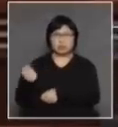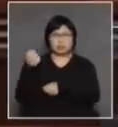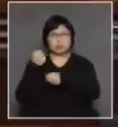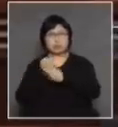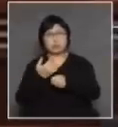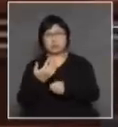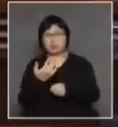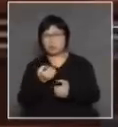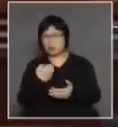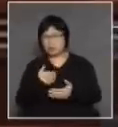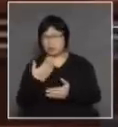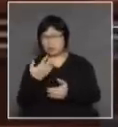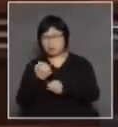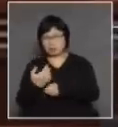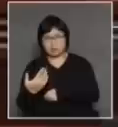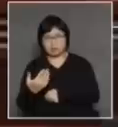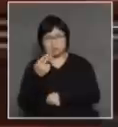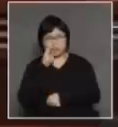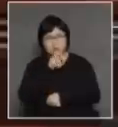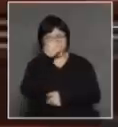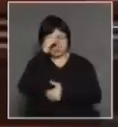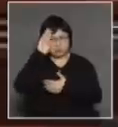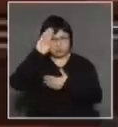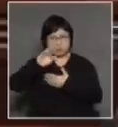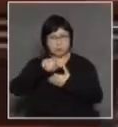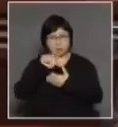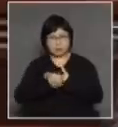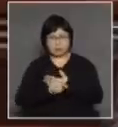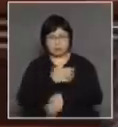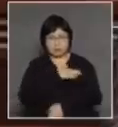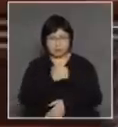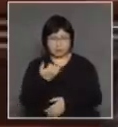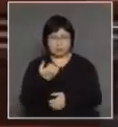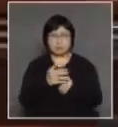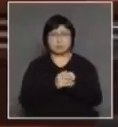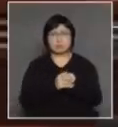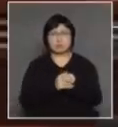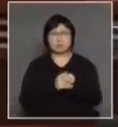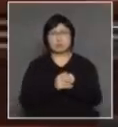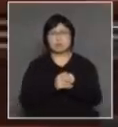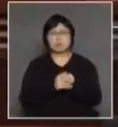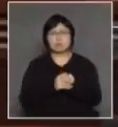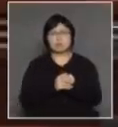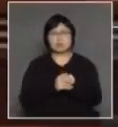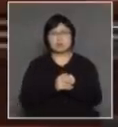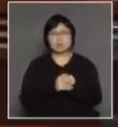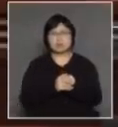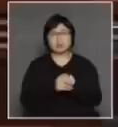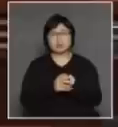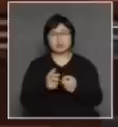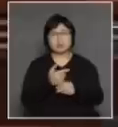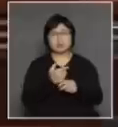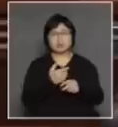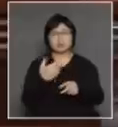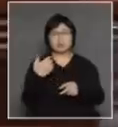少，就不需要看香港的長遠的問題呢？主席，這個即究竟財政司